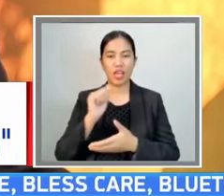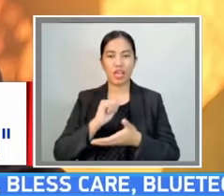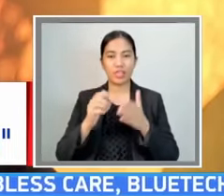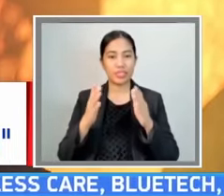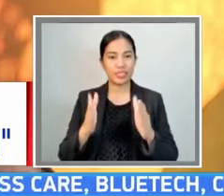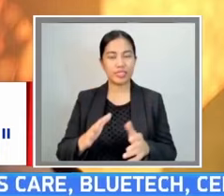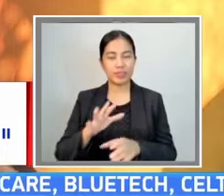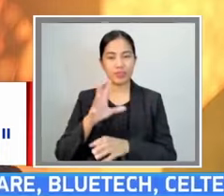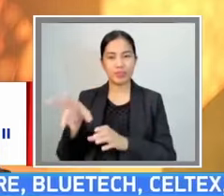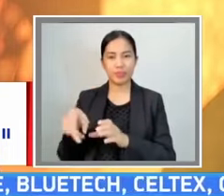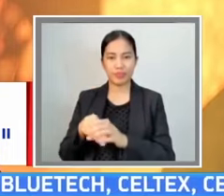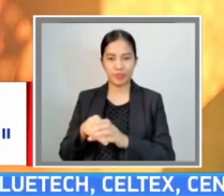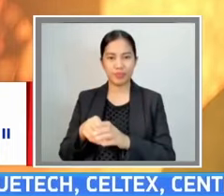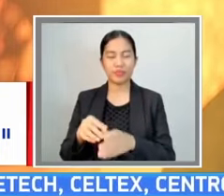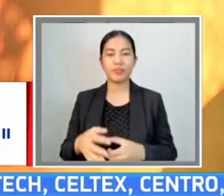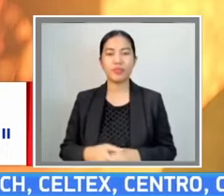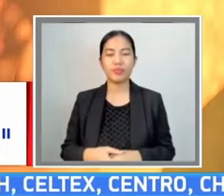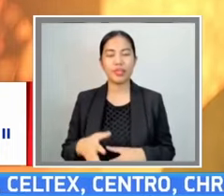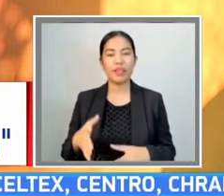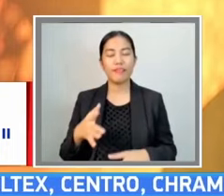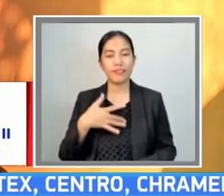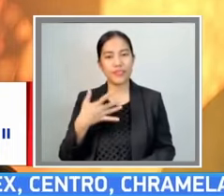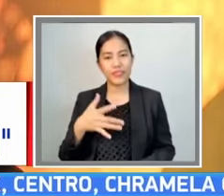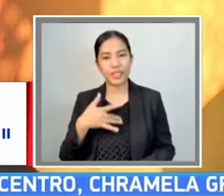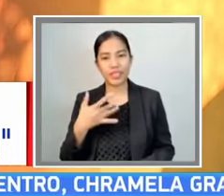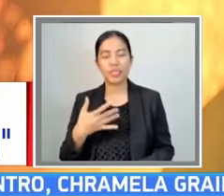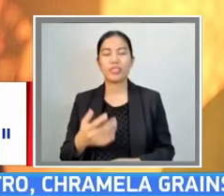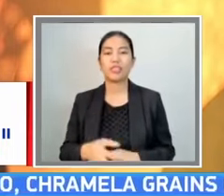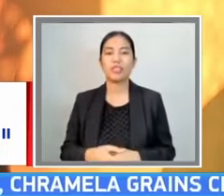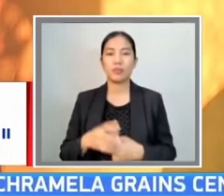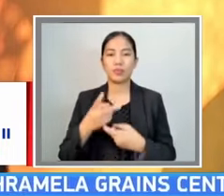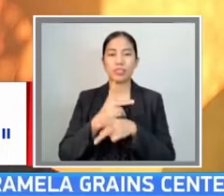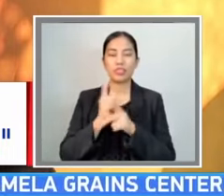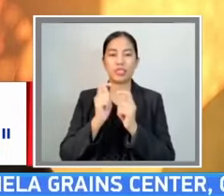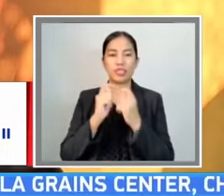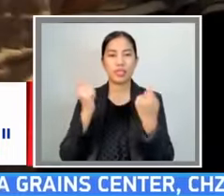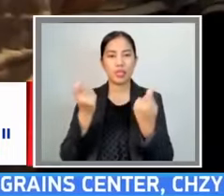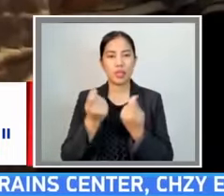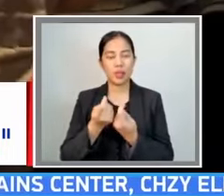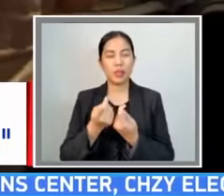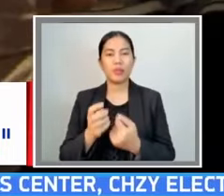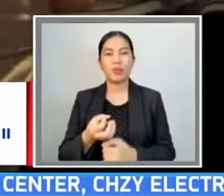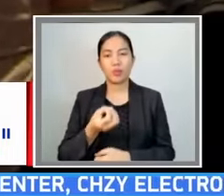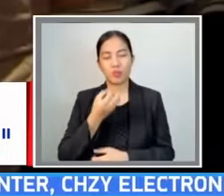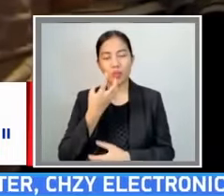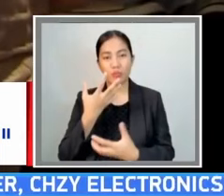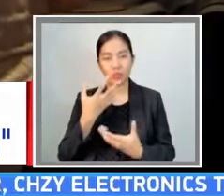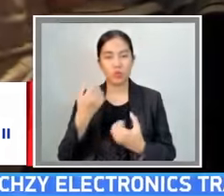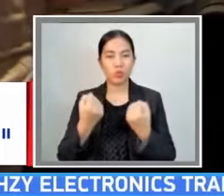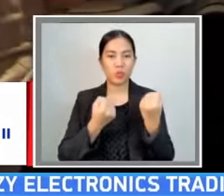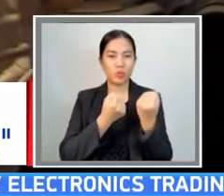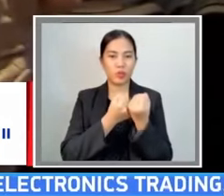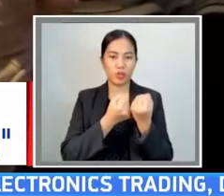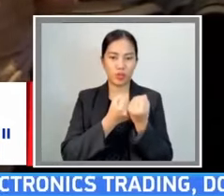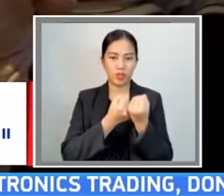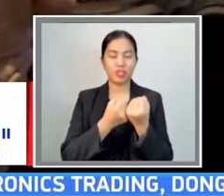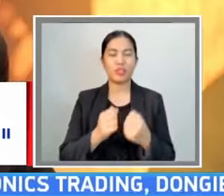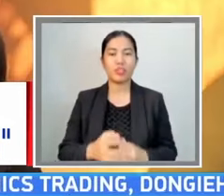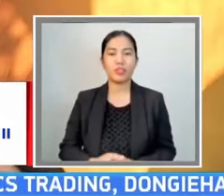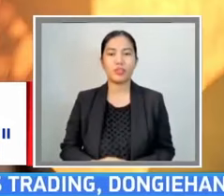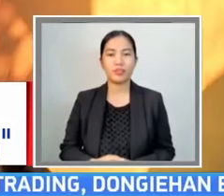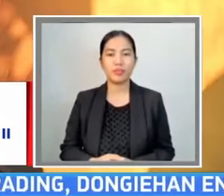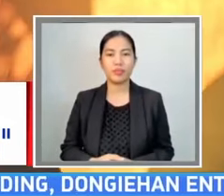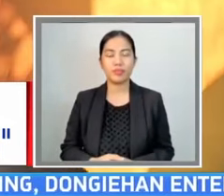daw nila ng cast at production team ang mainit na suporta ng mga kababayan natin sa musical. Chika pa ni Rachelle,